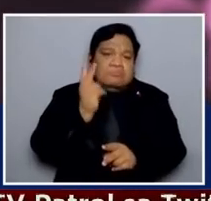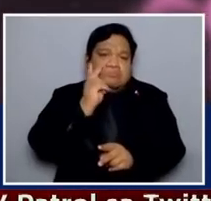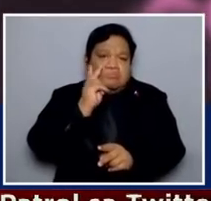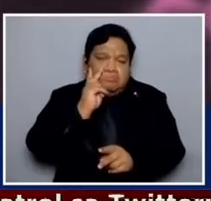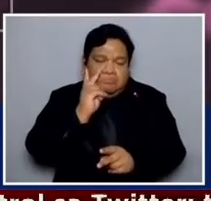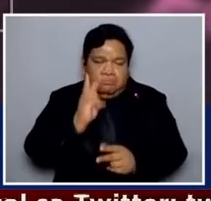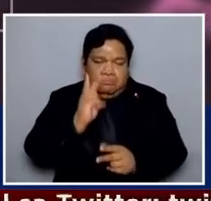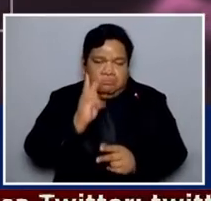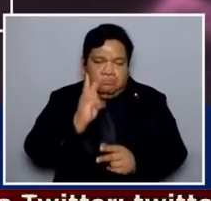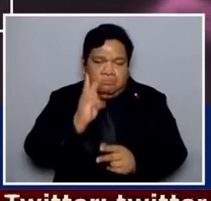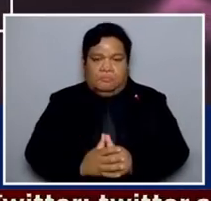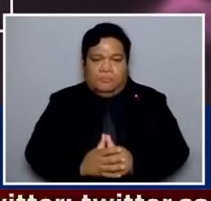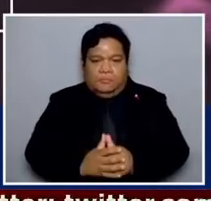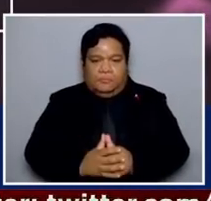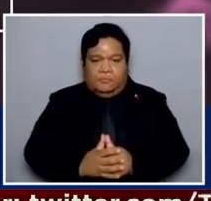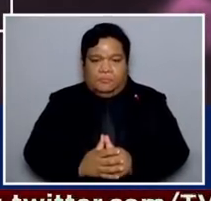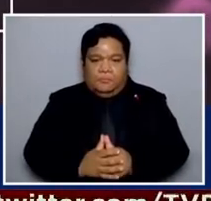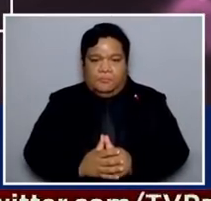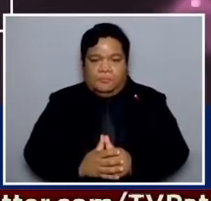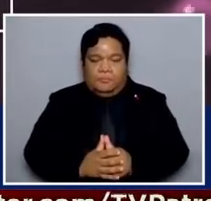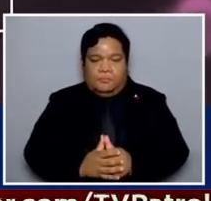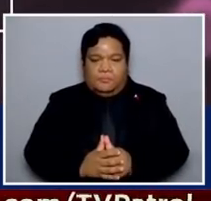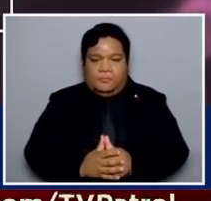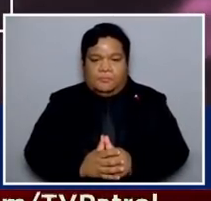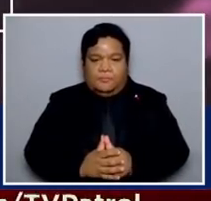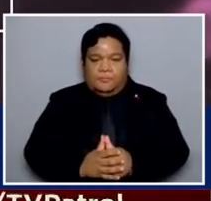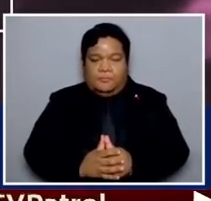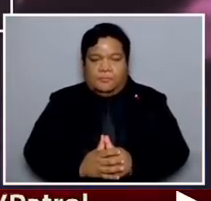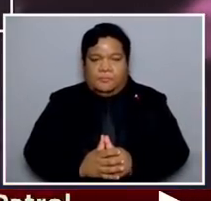Rafael Bosano, ABS-CBN News.